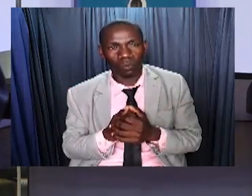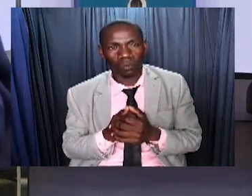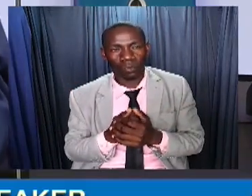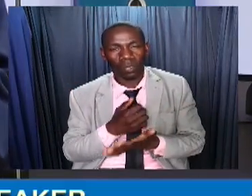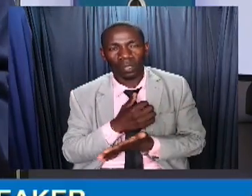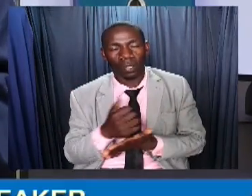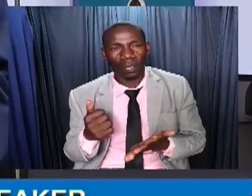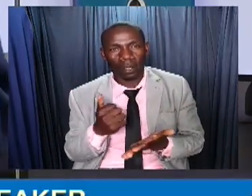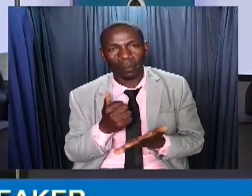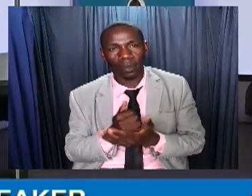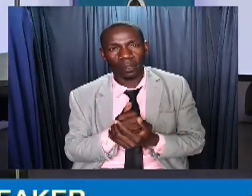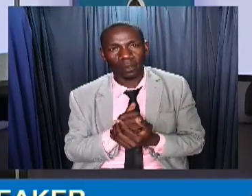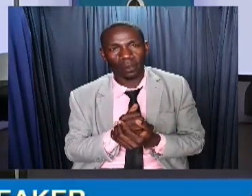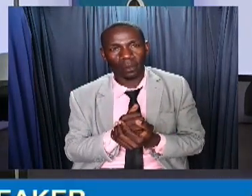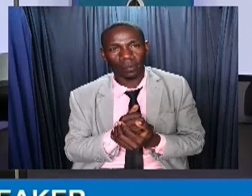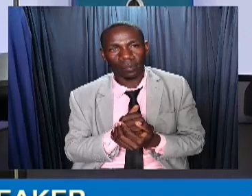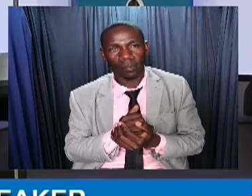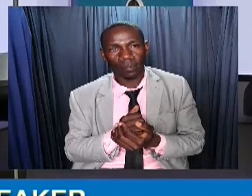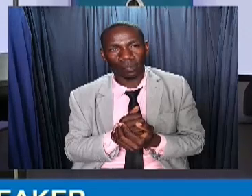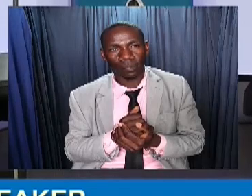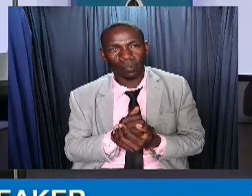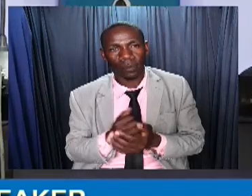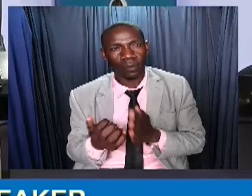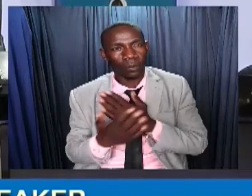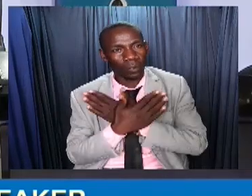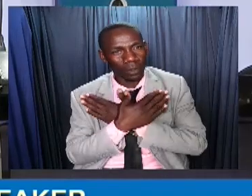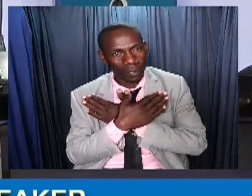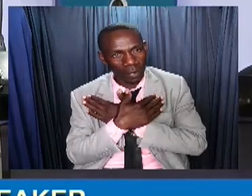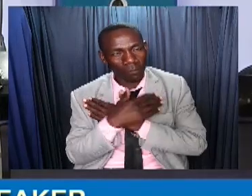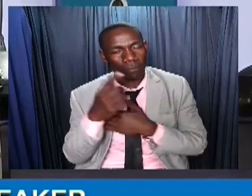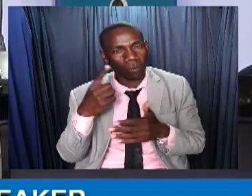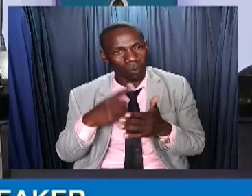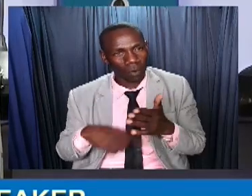Bwana Yesu asifiwe sana. Amen. Ulipenda nini?